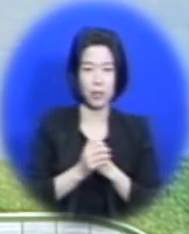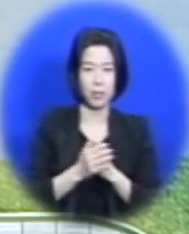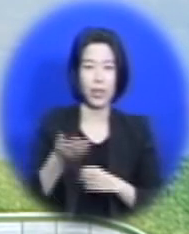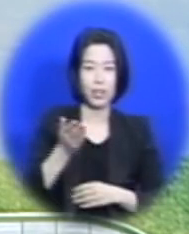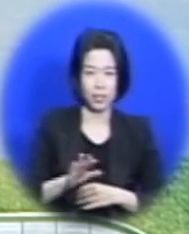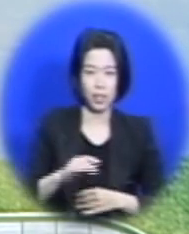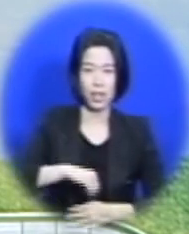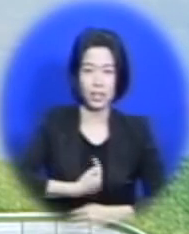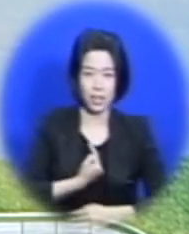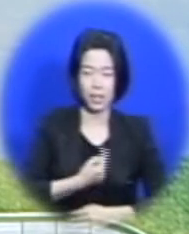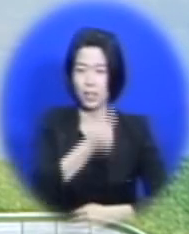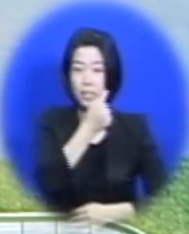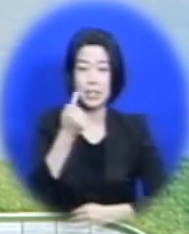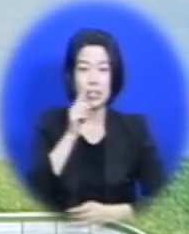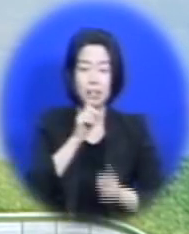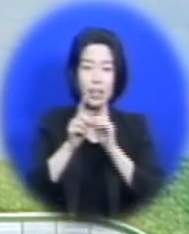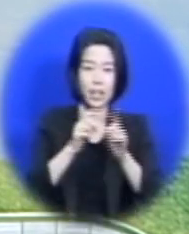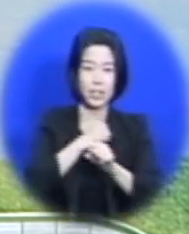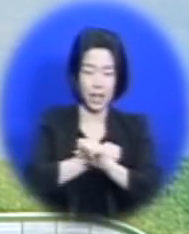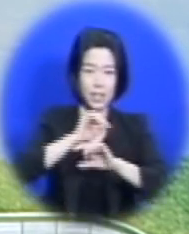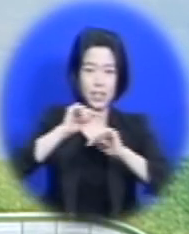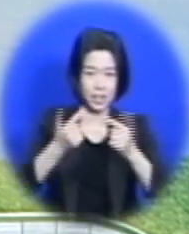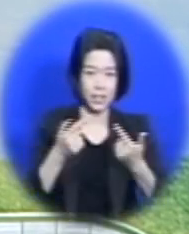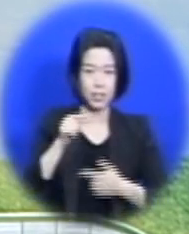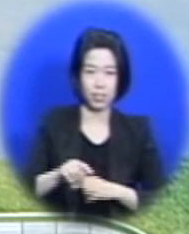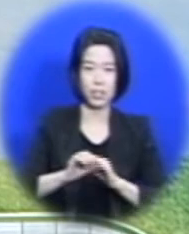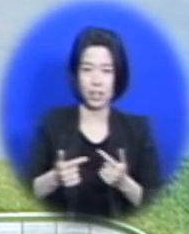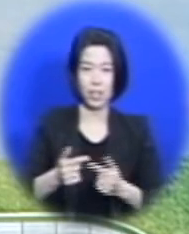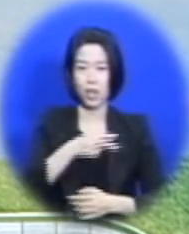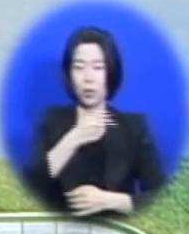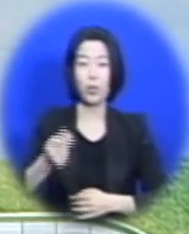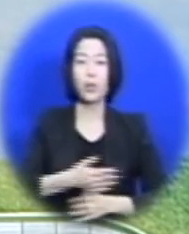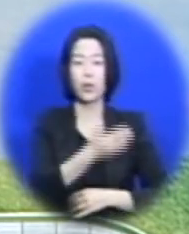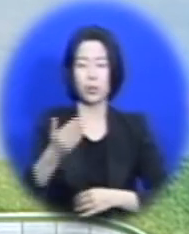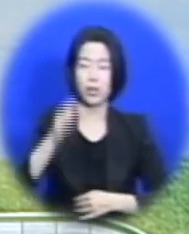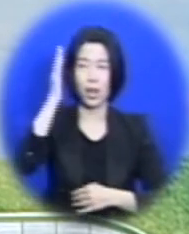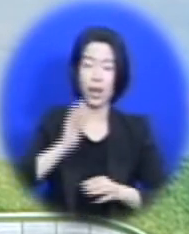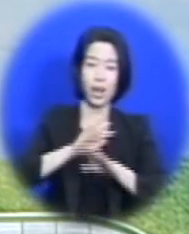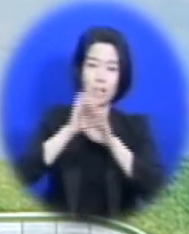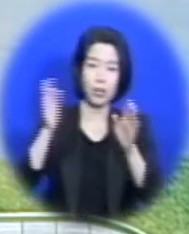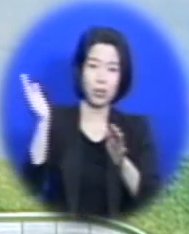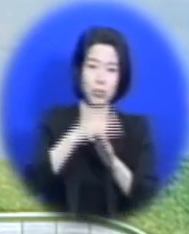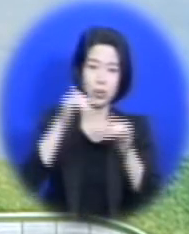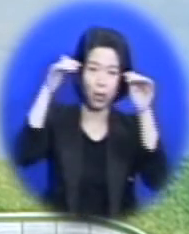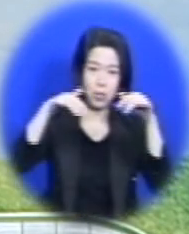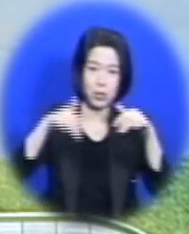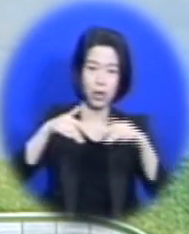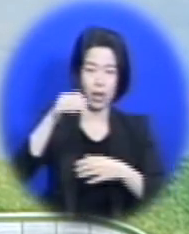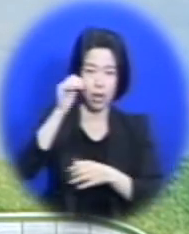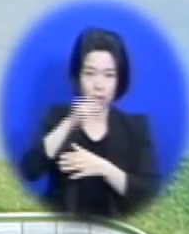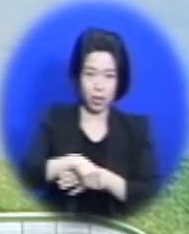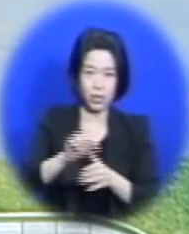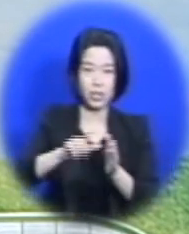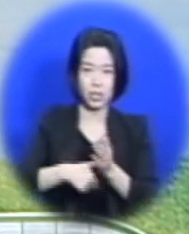그러나 자기를 증언하지 아니하신 것이 아니니 곧 여러분에게 하늘로부터 비를 내리시며 결실기를